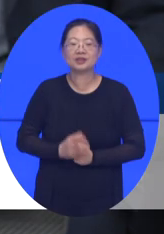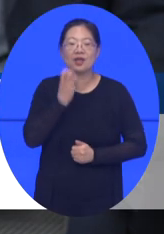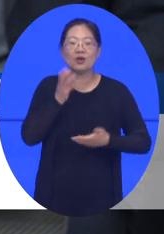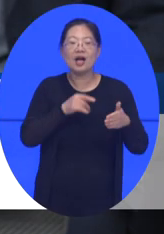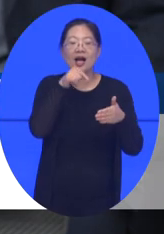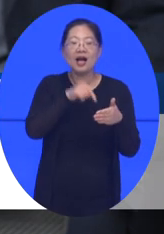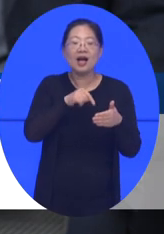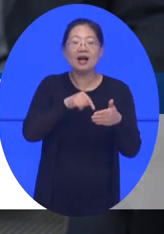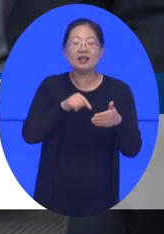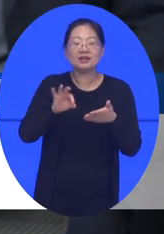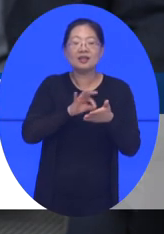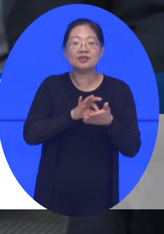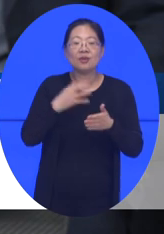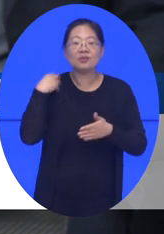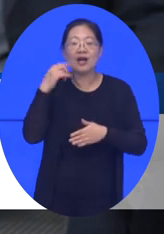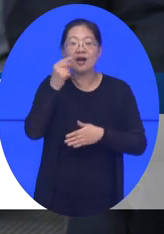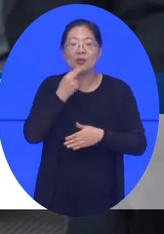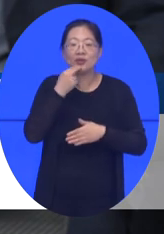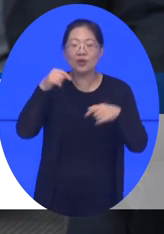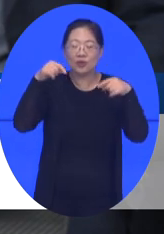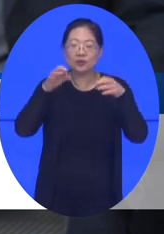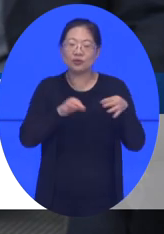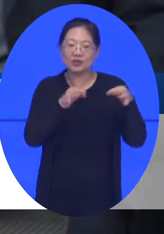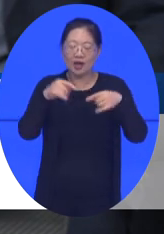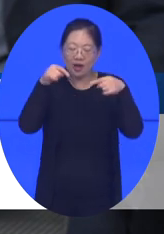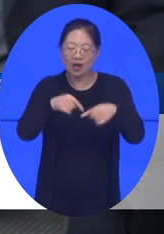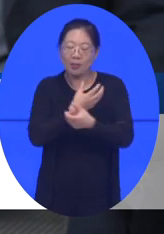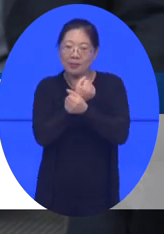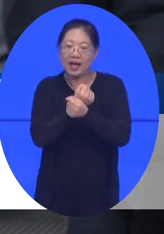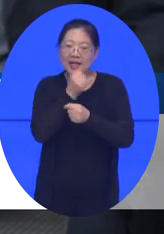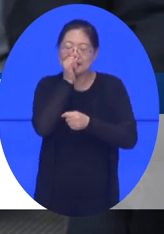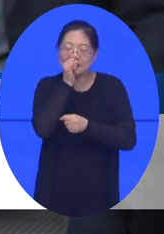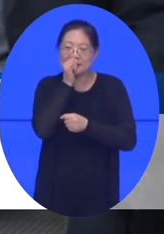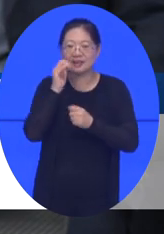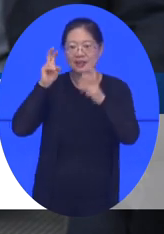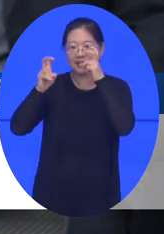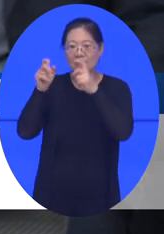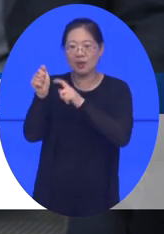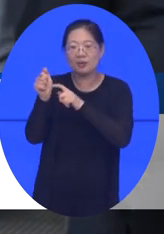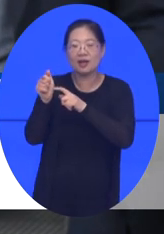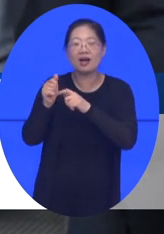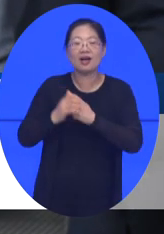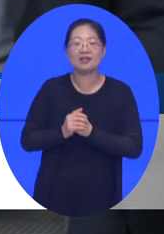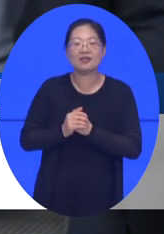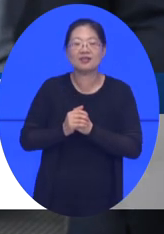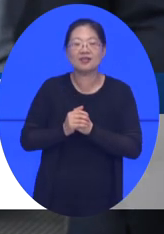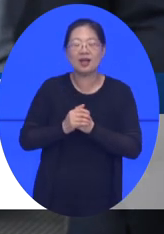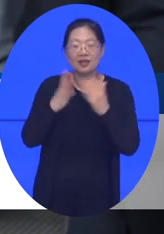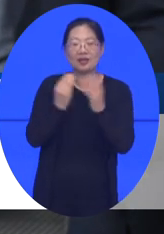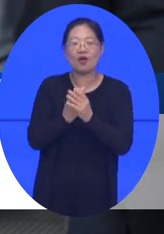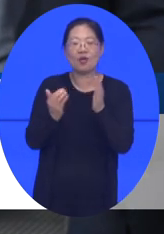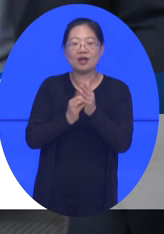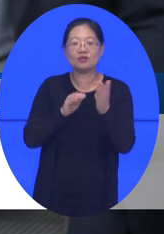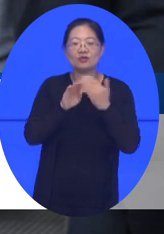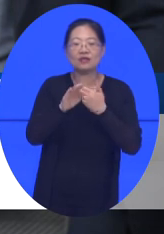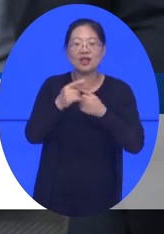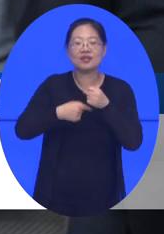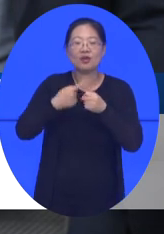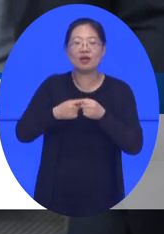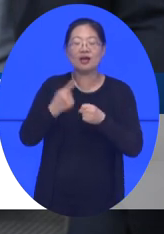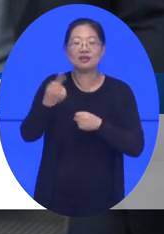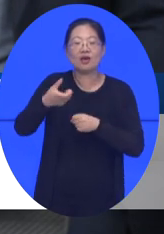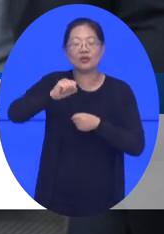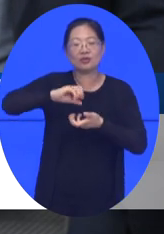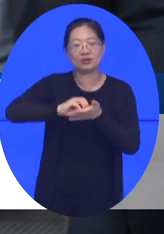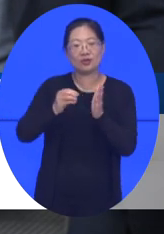재정 부담 하나도 없이 오늘 투자 협약에 임하시는 기업들의 투자로 합니다. 다 완공이 됐을 경우에 연간 한